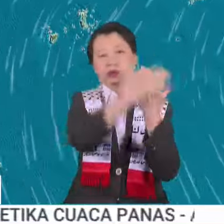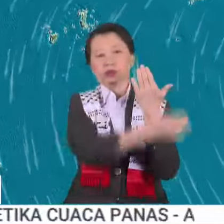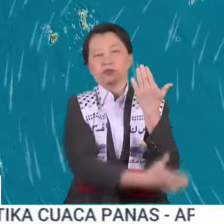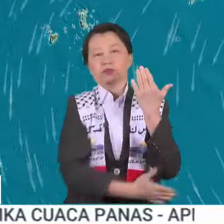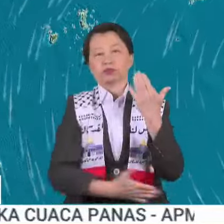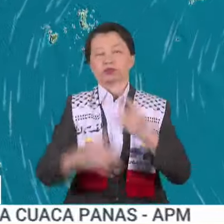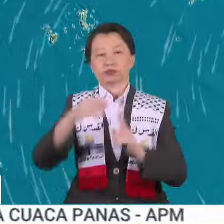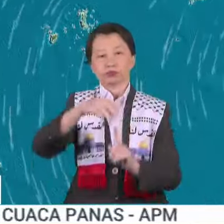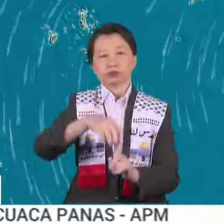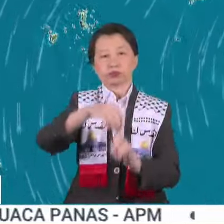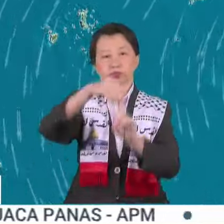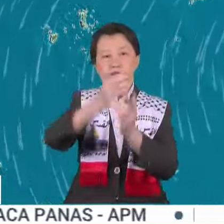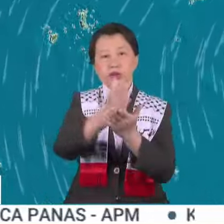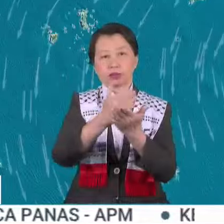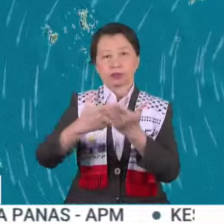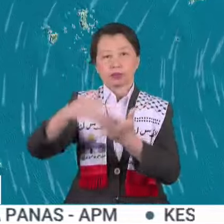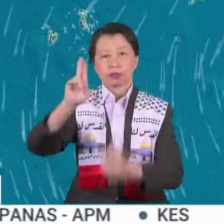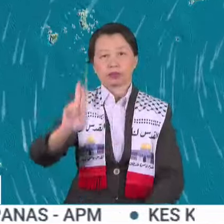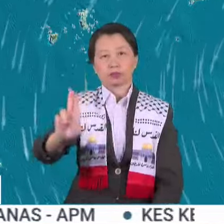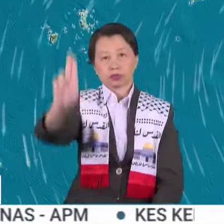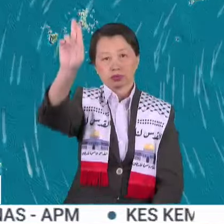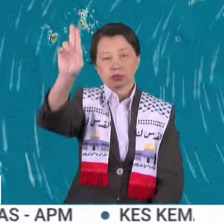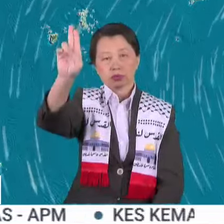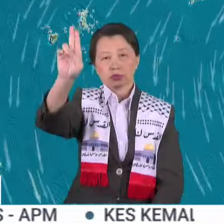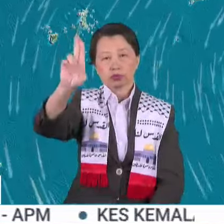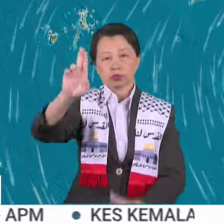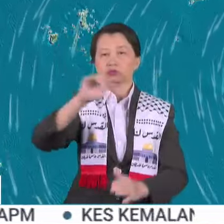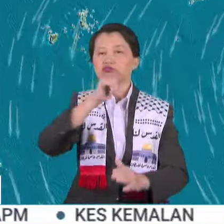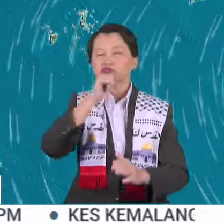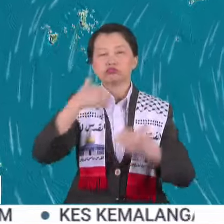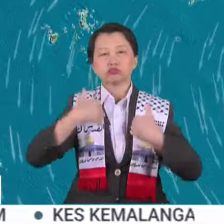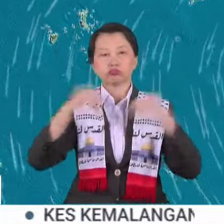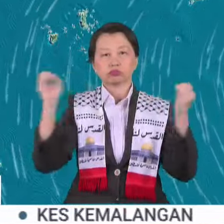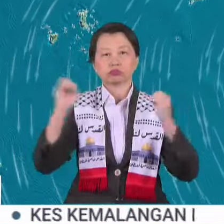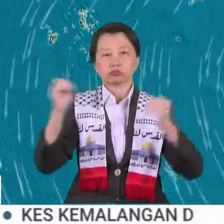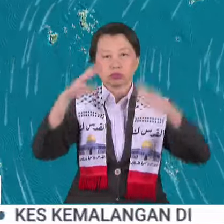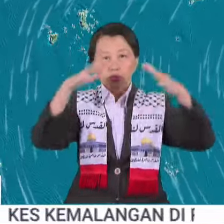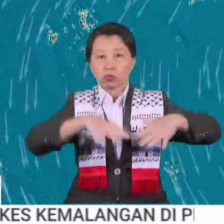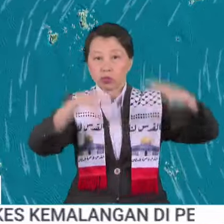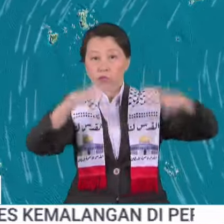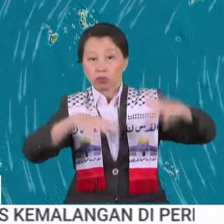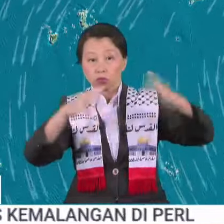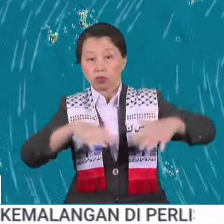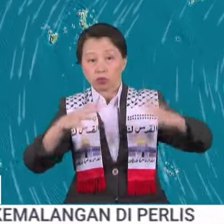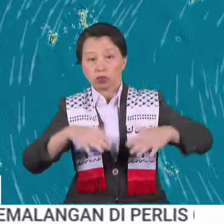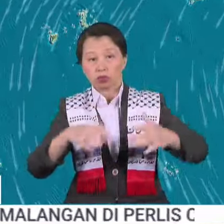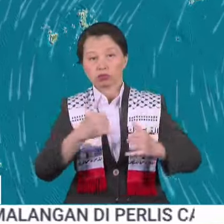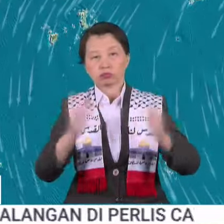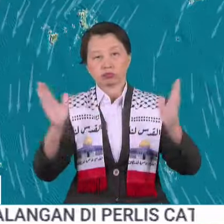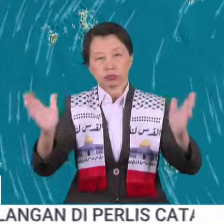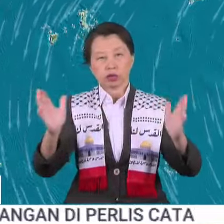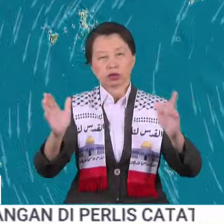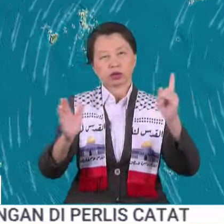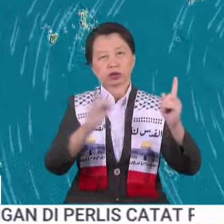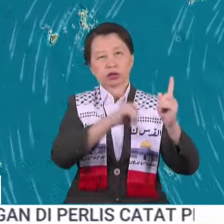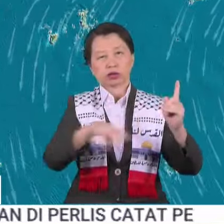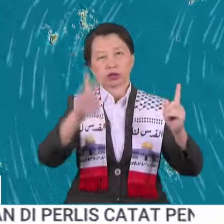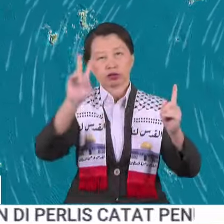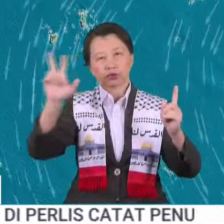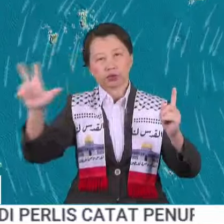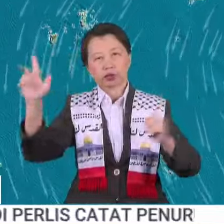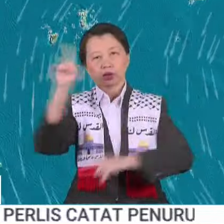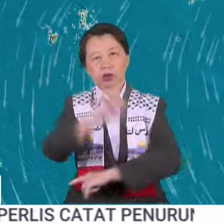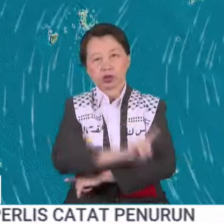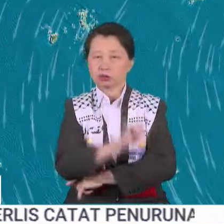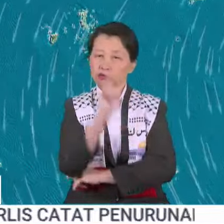Malaysia, terutamanya di bahagian utara. Keadaan cuaca kurang hujan dijangka boleh lagi berlarutan dalam tempoh masa 1 hingga 2, 3 hari